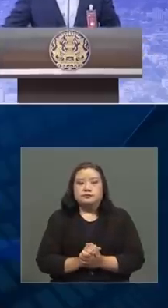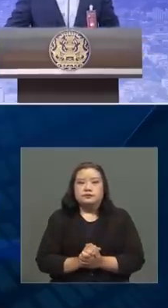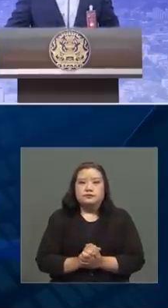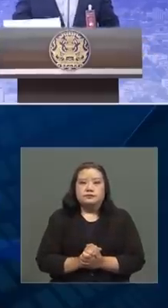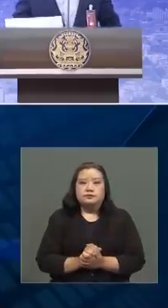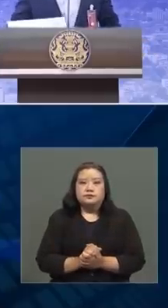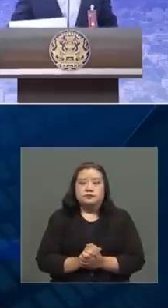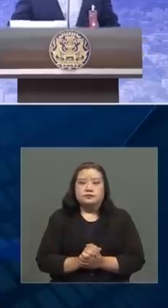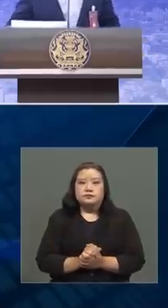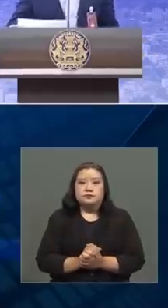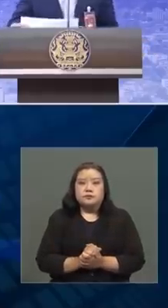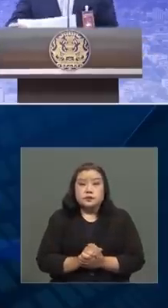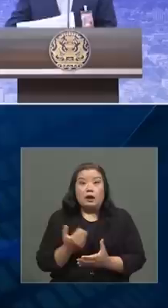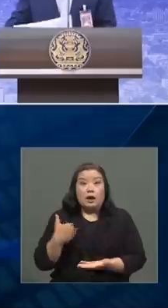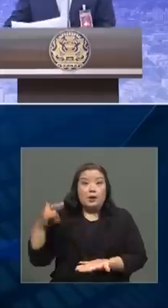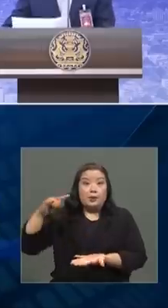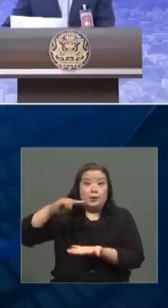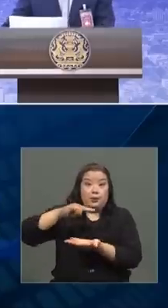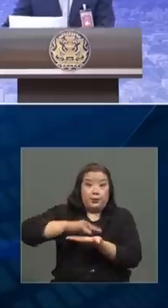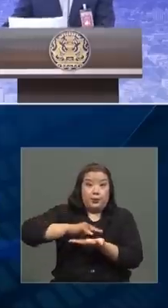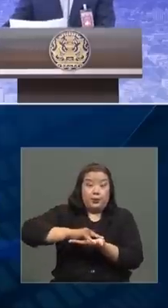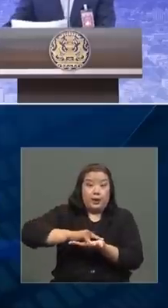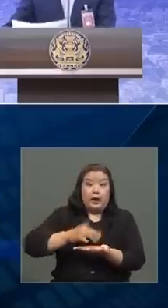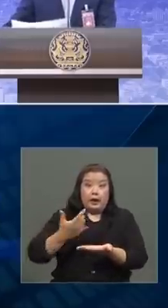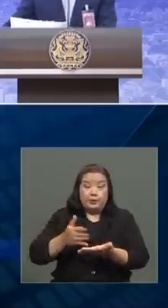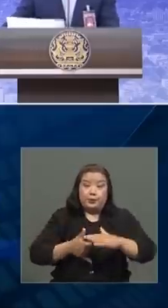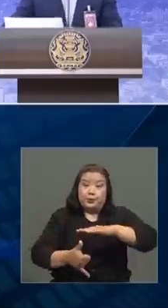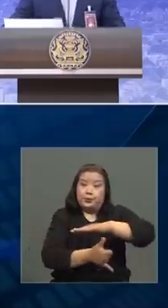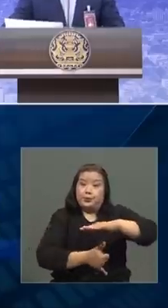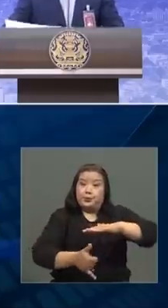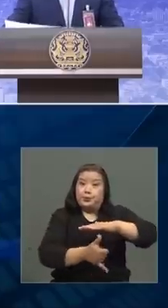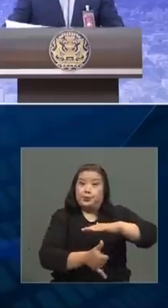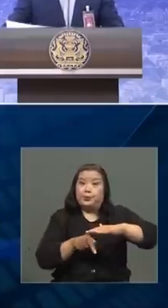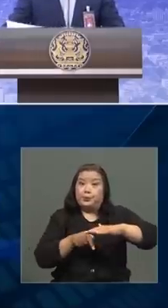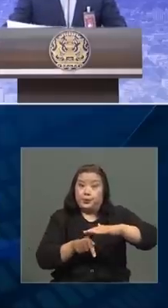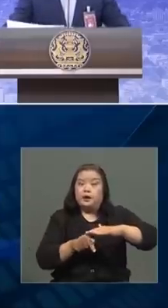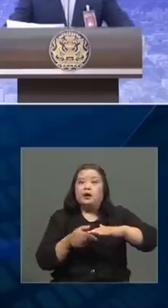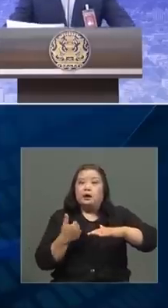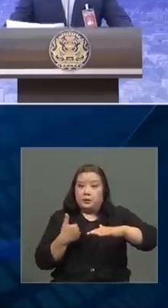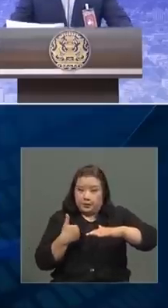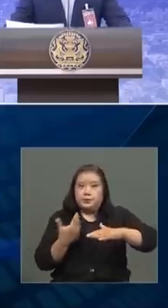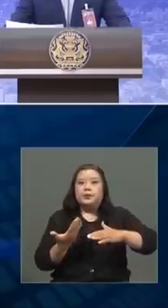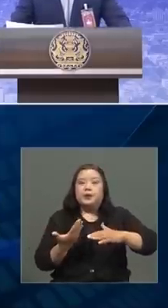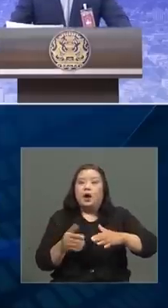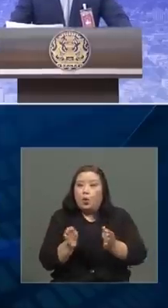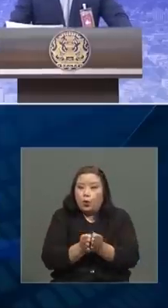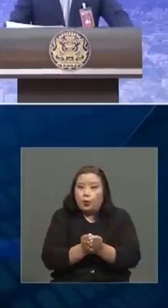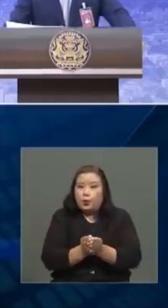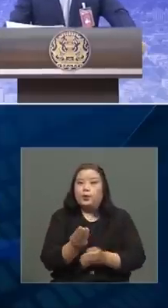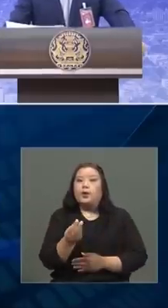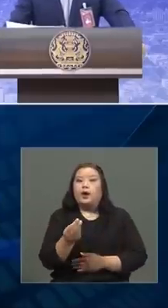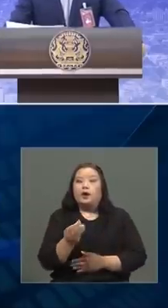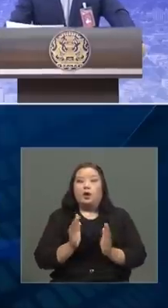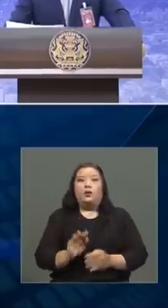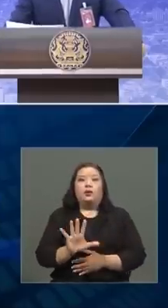มีการเดินทางกลับมาจากต่างประเทศแล้วเราก็เข้าสู่ระบบของการกับกันนะครับทั้งหมดครั้งนี้